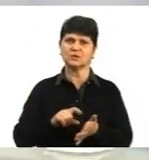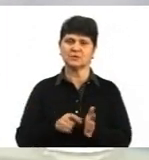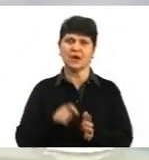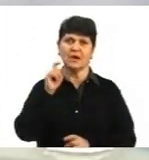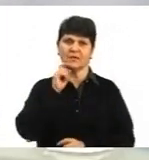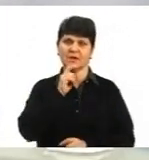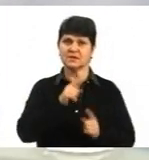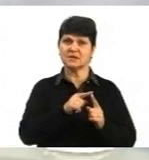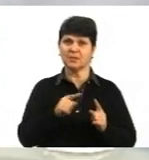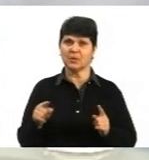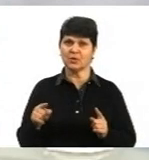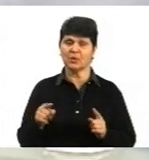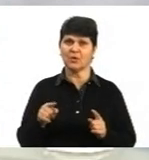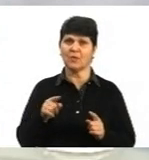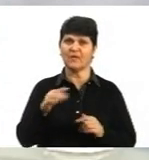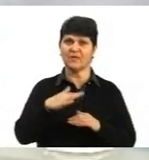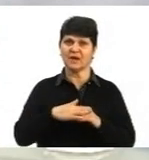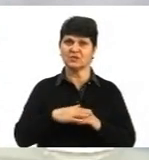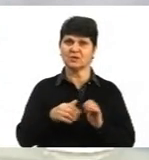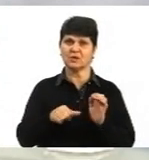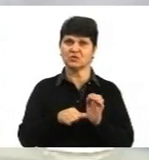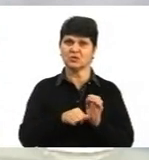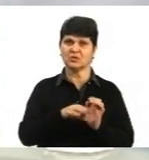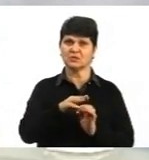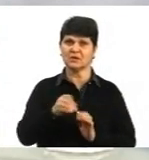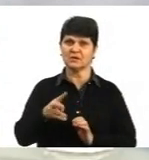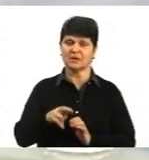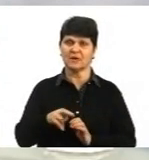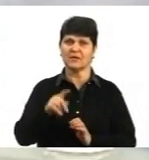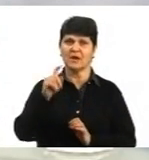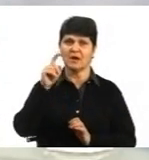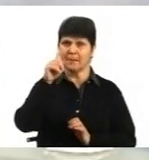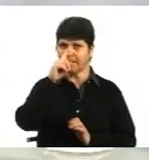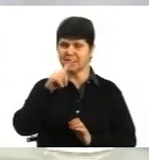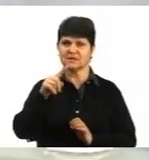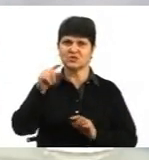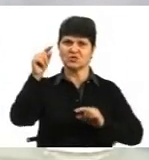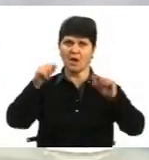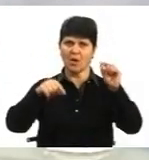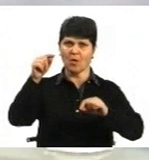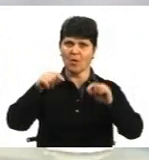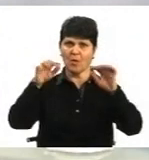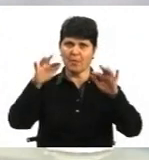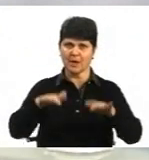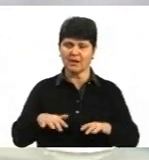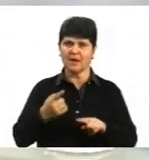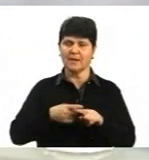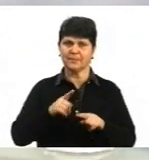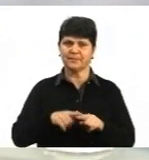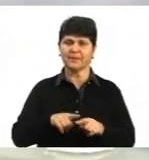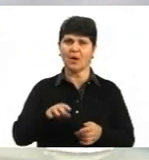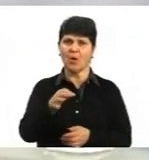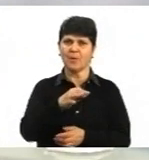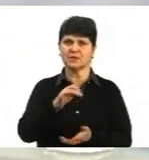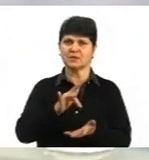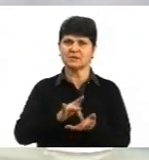вечора 6 травня випала місячна норма опадів 34 мм. В обласному центрі гідрометеорології кажуть, що